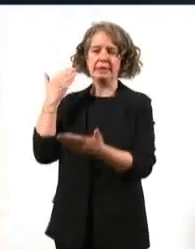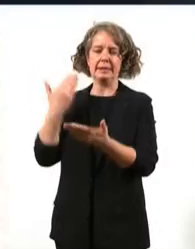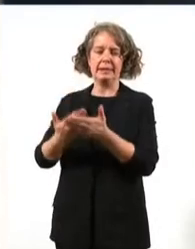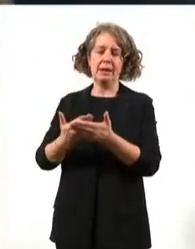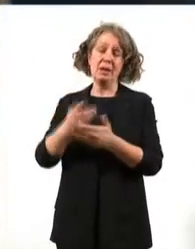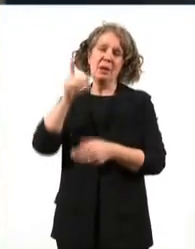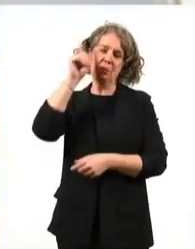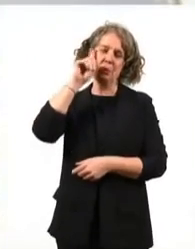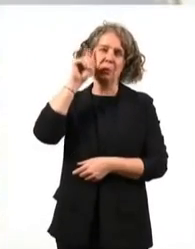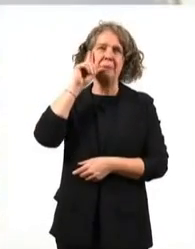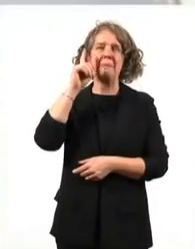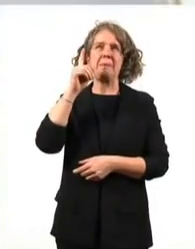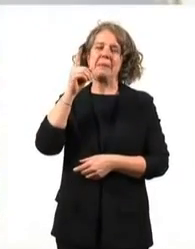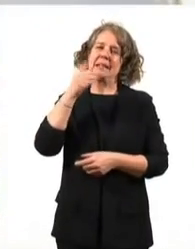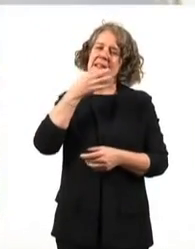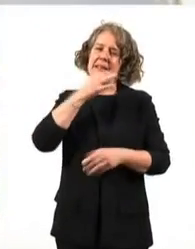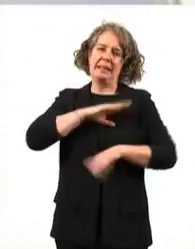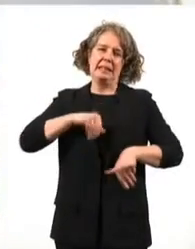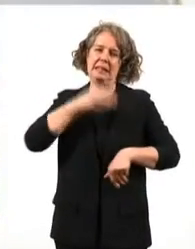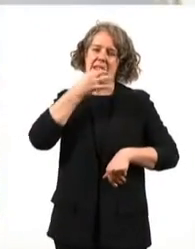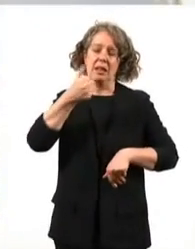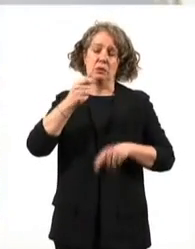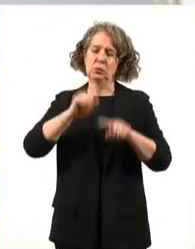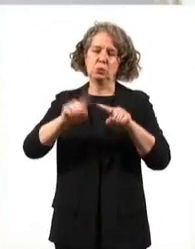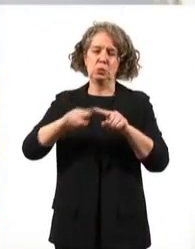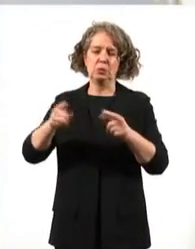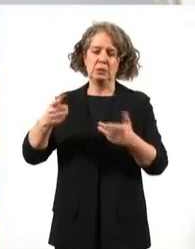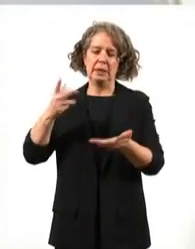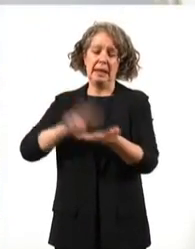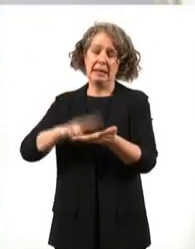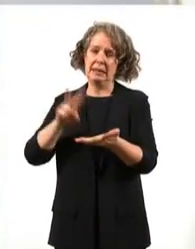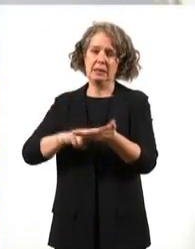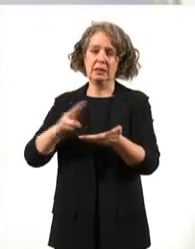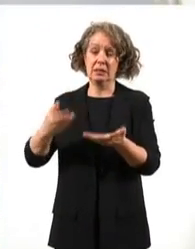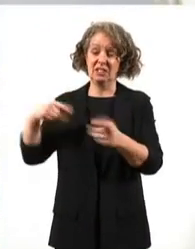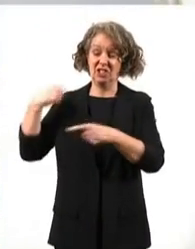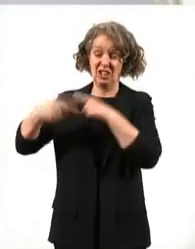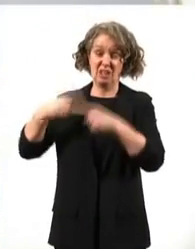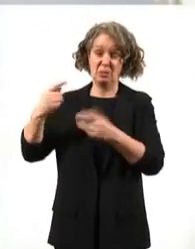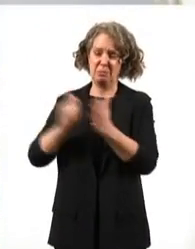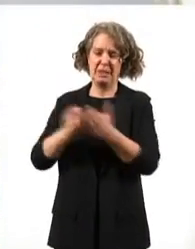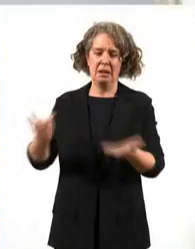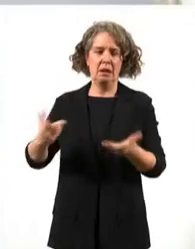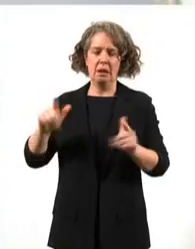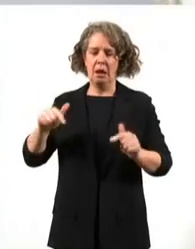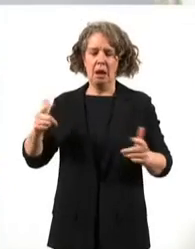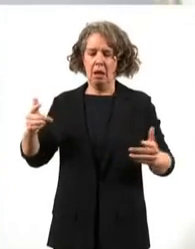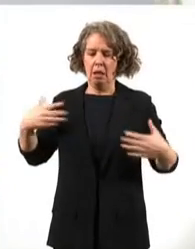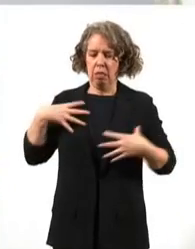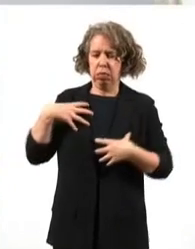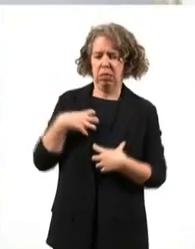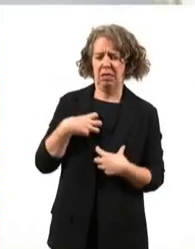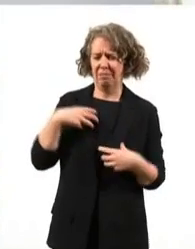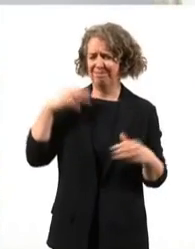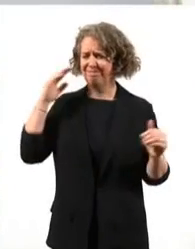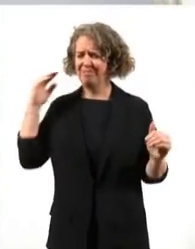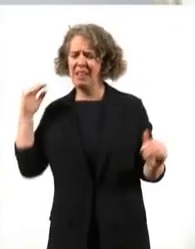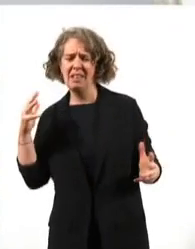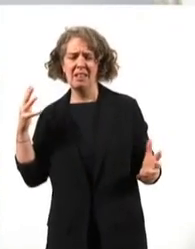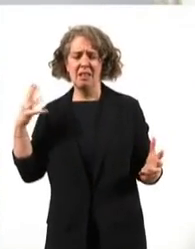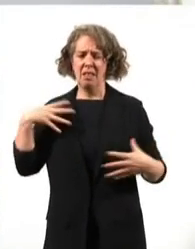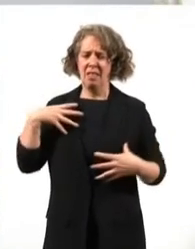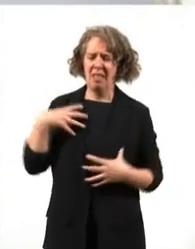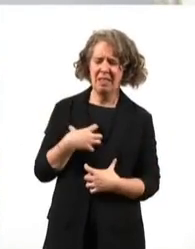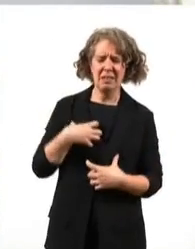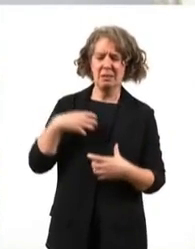là, qui est une réalité, c'est qu'il y a du désespoir dans nos générations. Et notre rôle, c'est vraiment de rendre